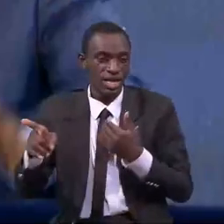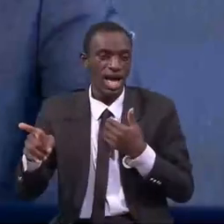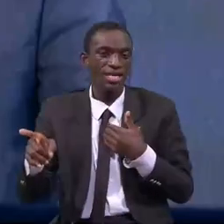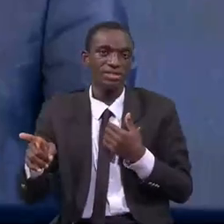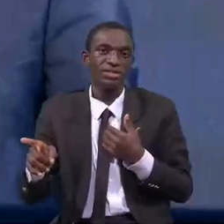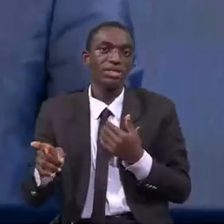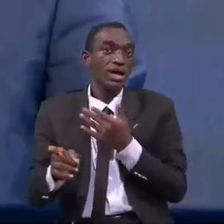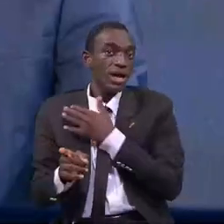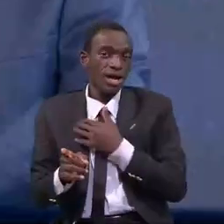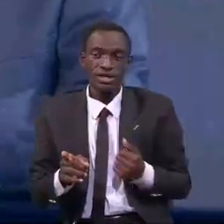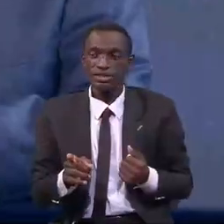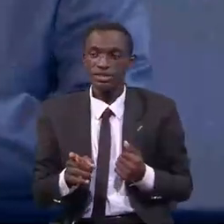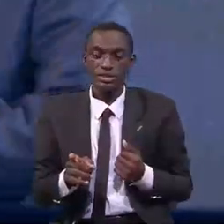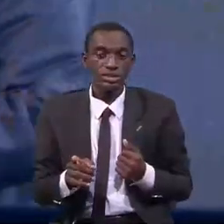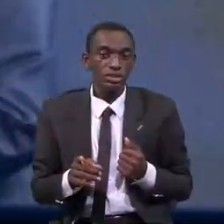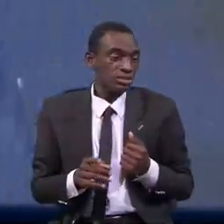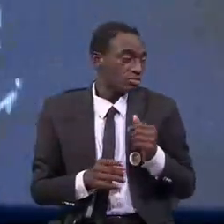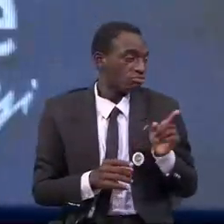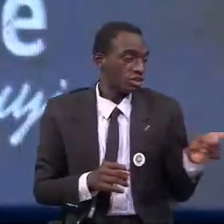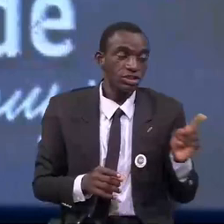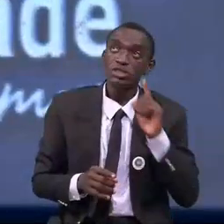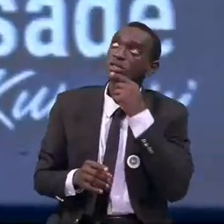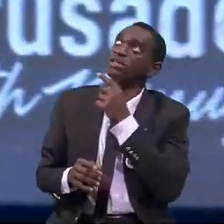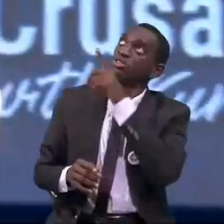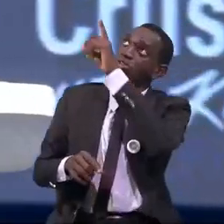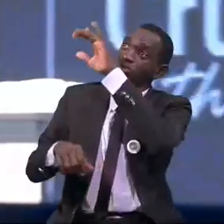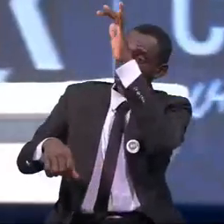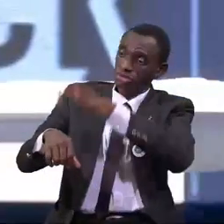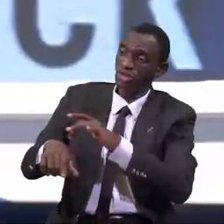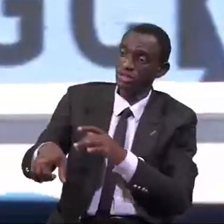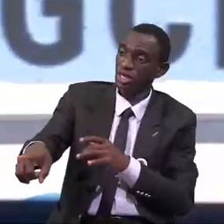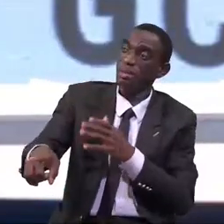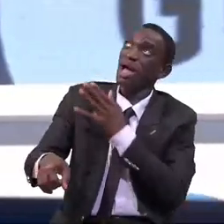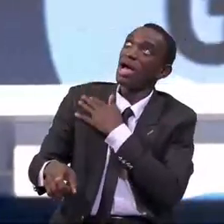appartient et je suis sûr qu'il te maudit en